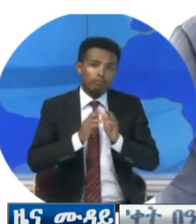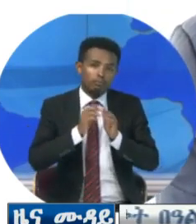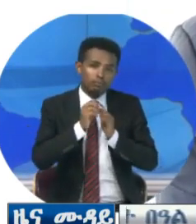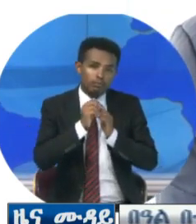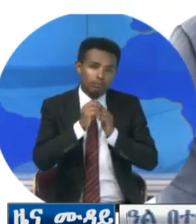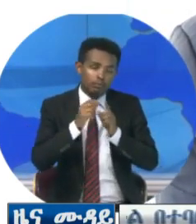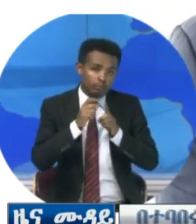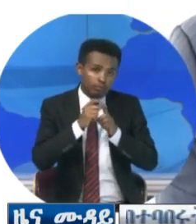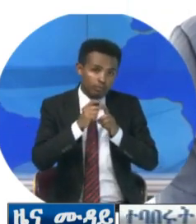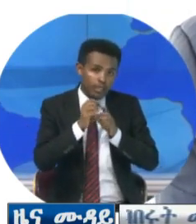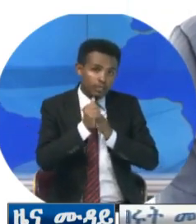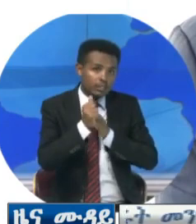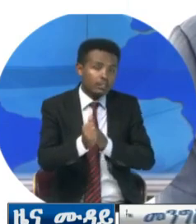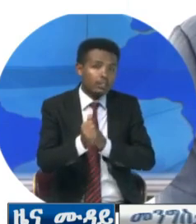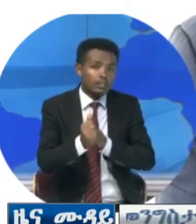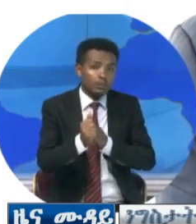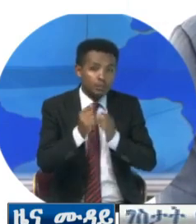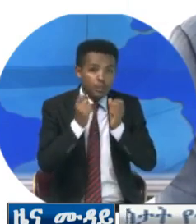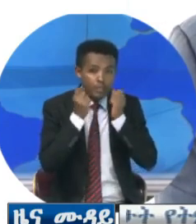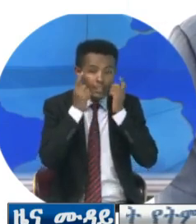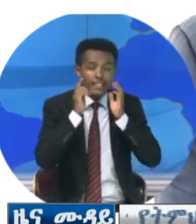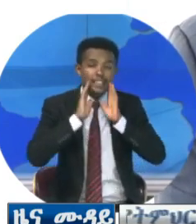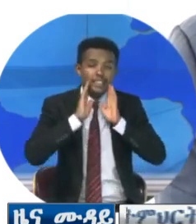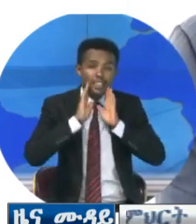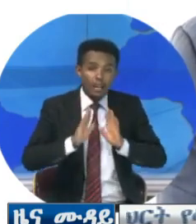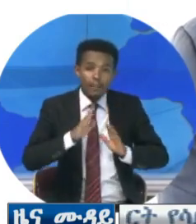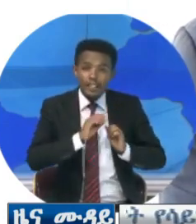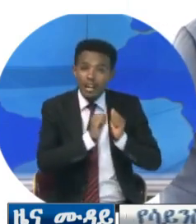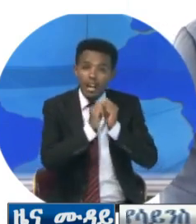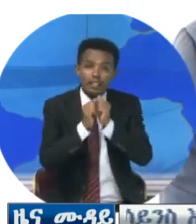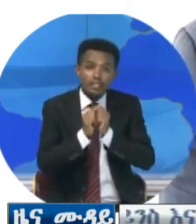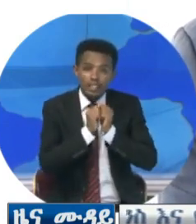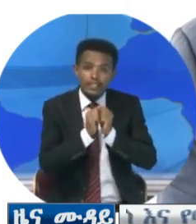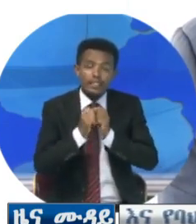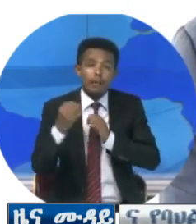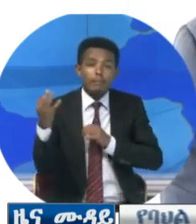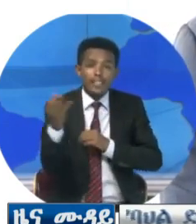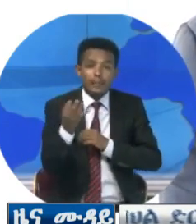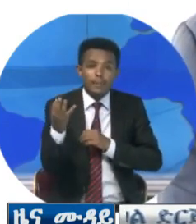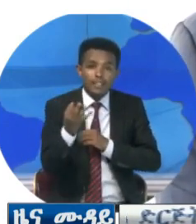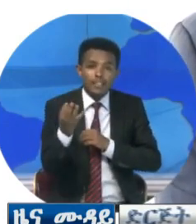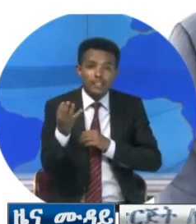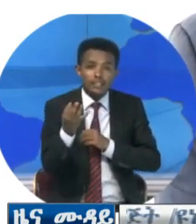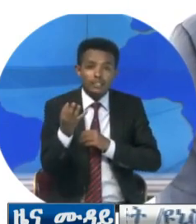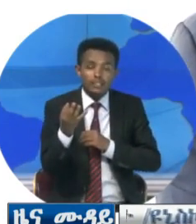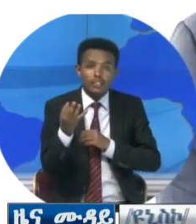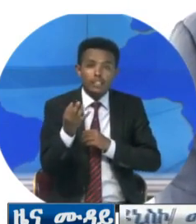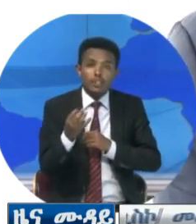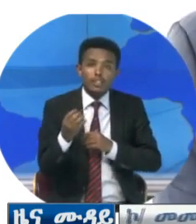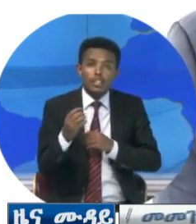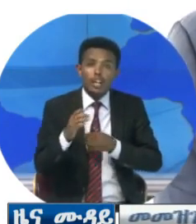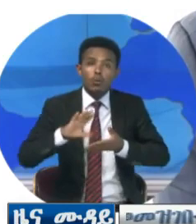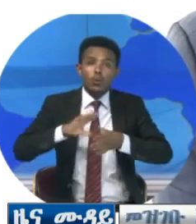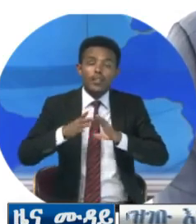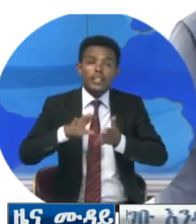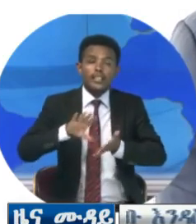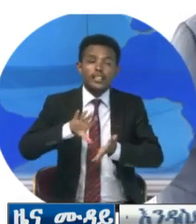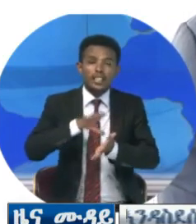ከመሪ ቃሉ እንደምንረዳው ሰላምንና አንድነትን መስበኪያችን የጎንደር